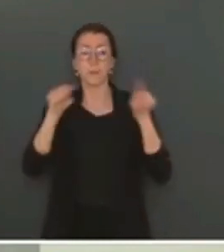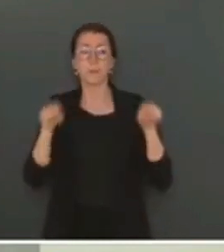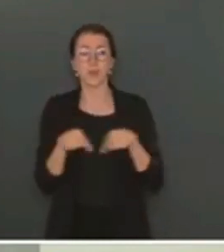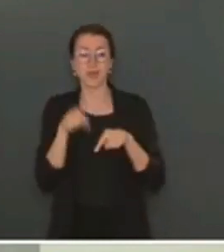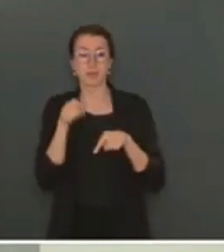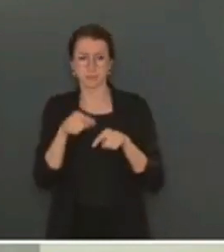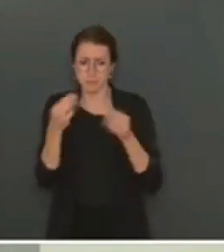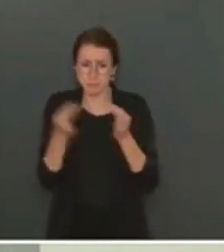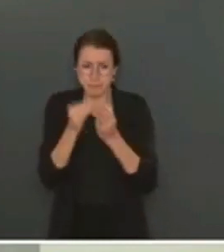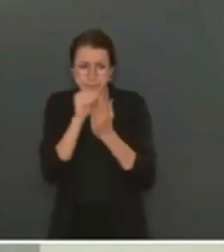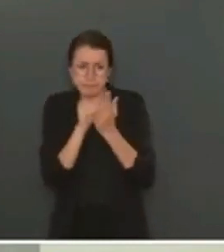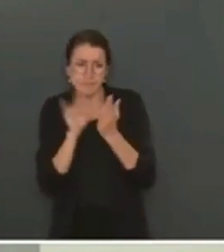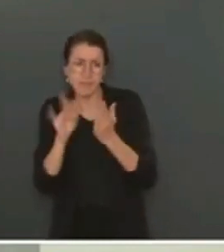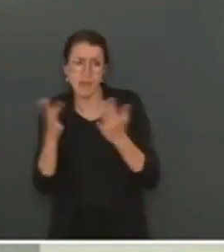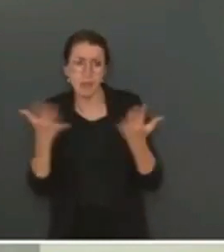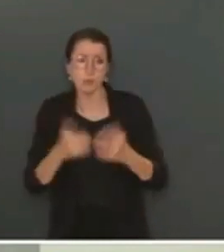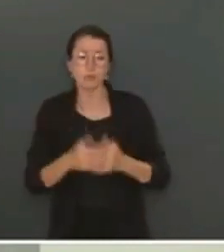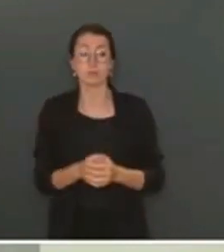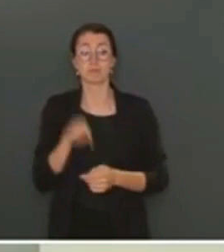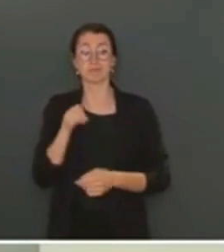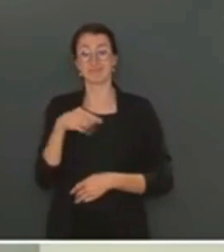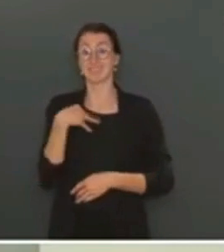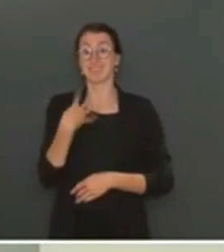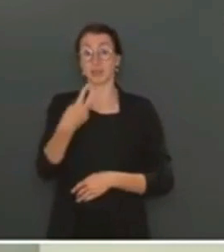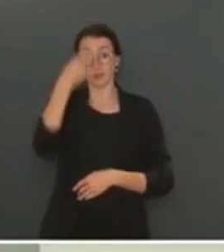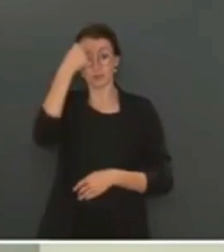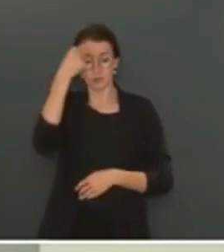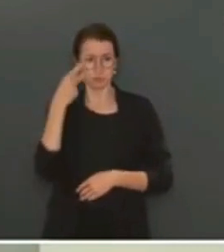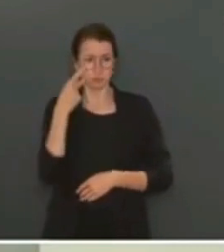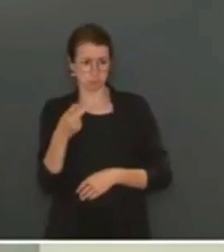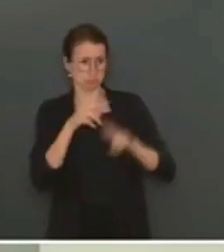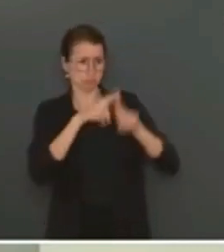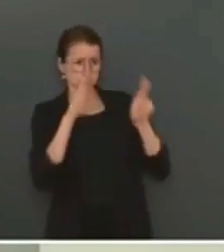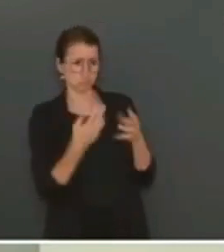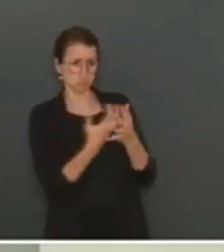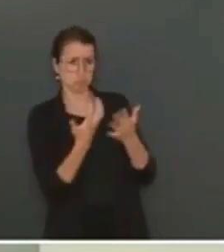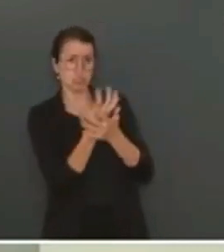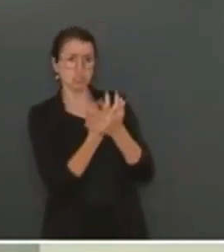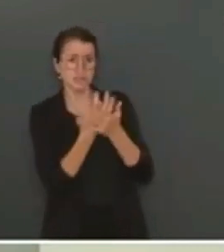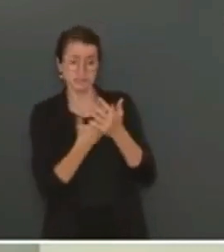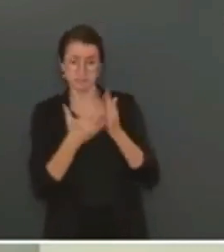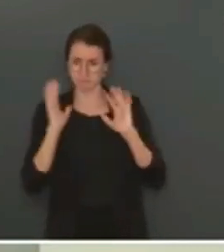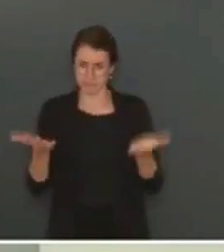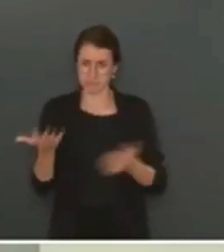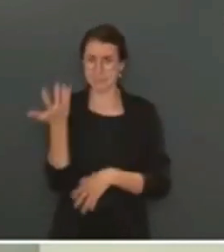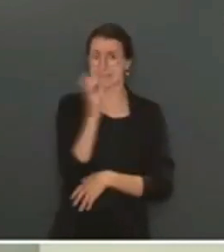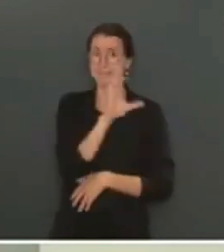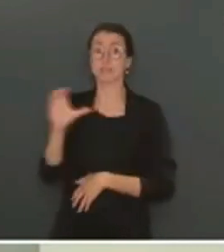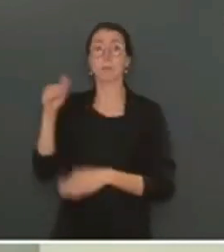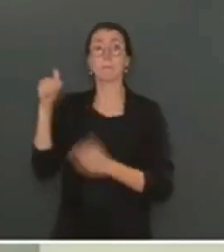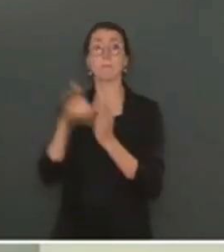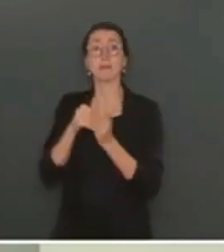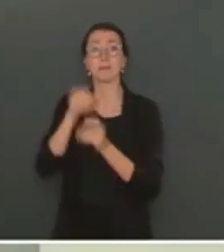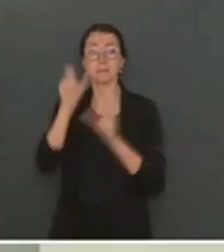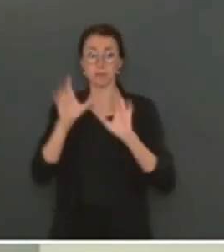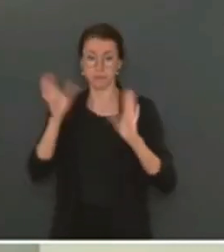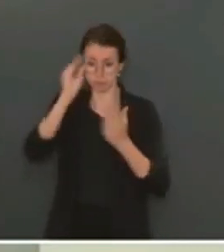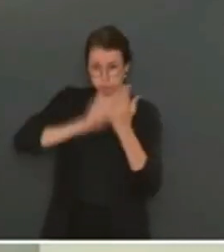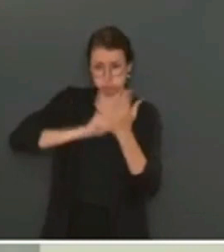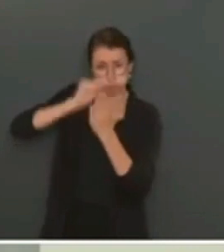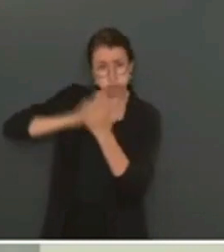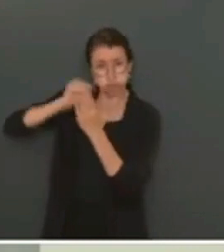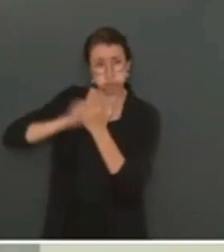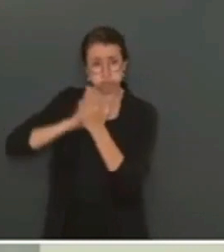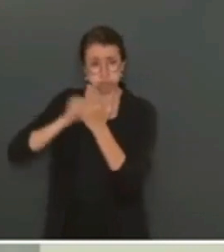beaucoup d'entre vous, d'entre nous, ont pris la démarche très au sérieux et que cela fonctionne, et cette démarche active des citoyens doit